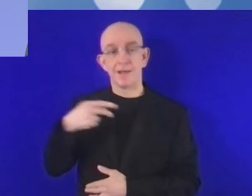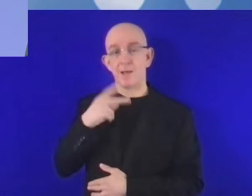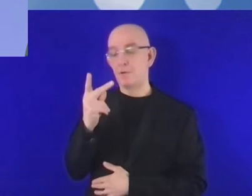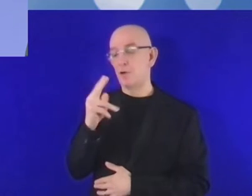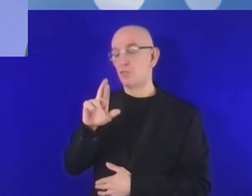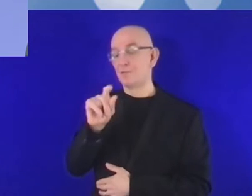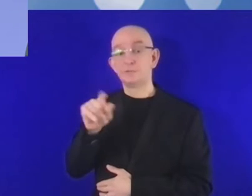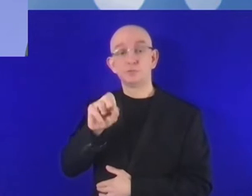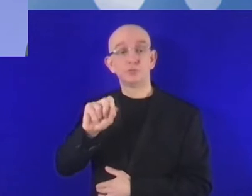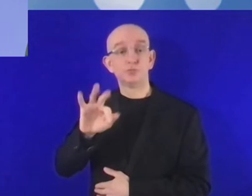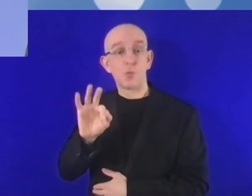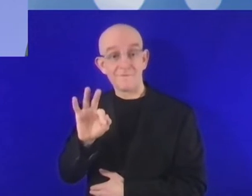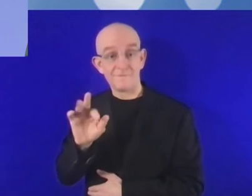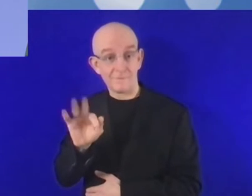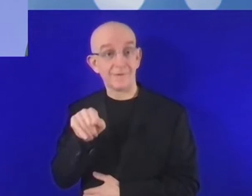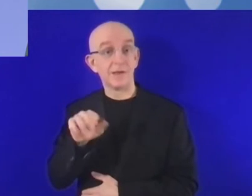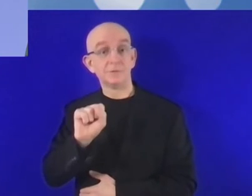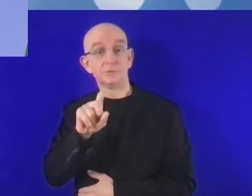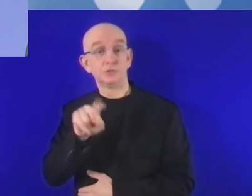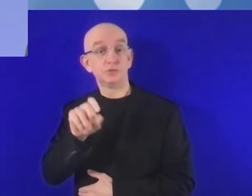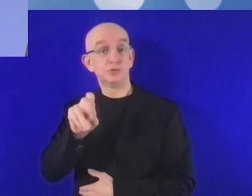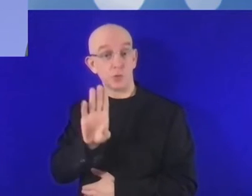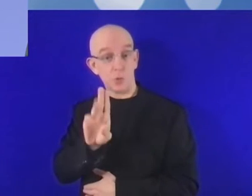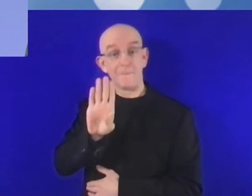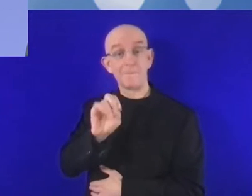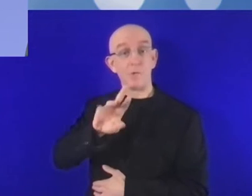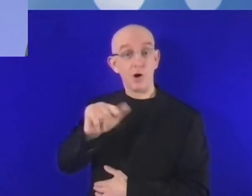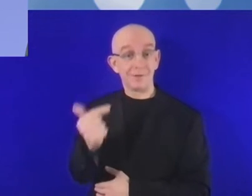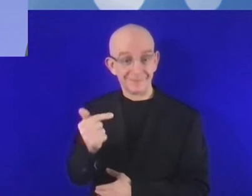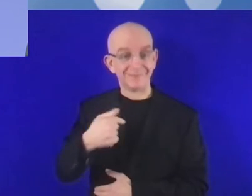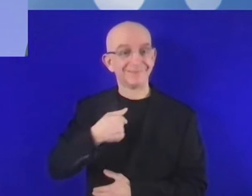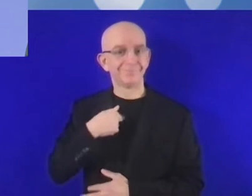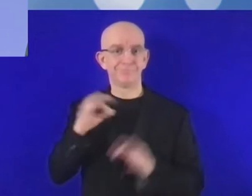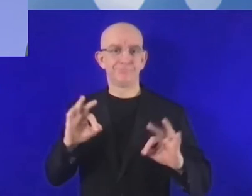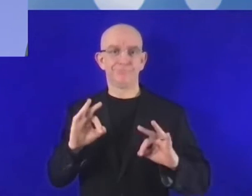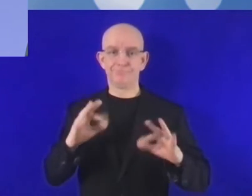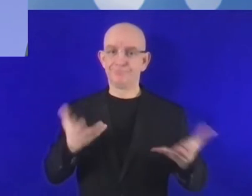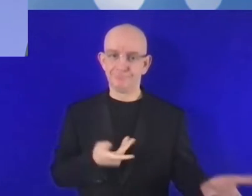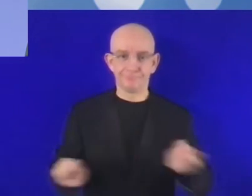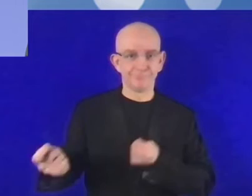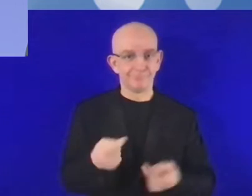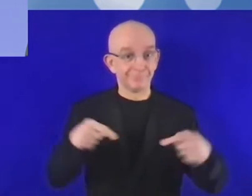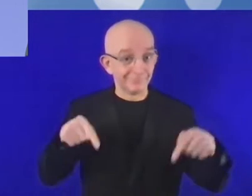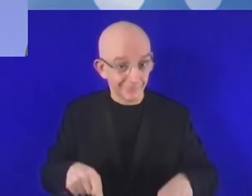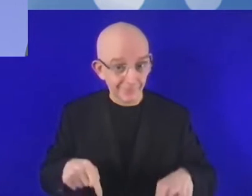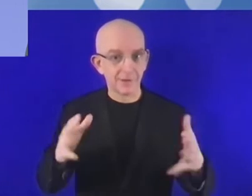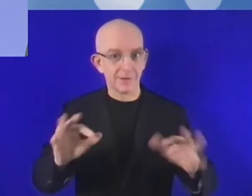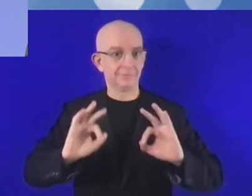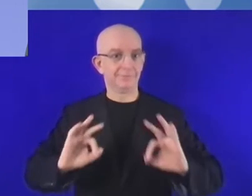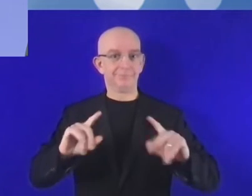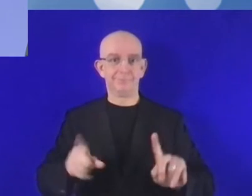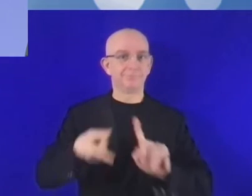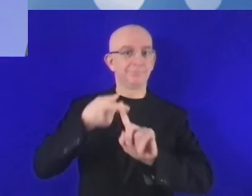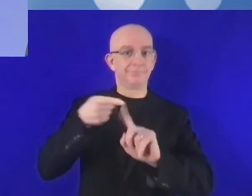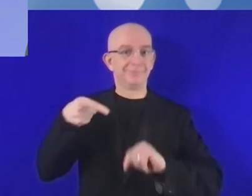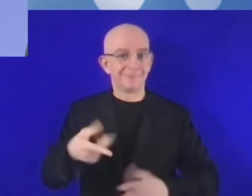области цифровизации. Впервые Польша является хозяином цифрового